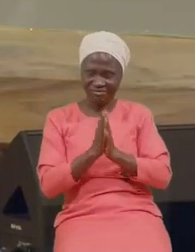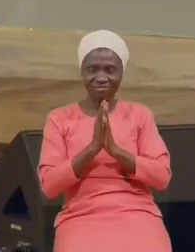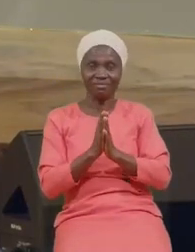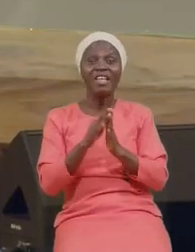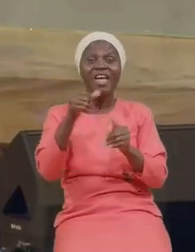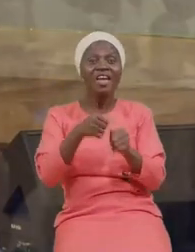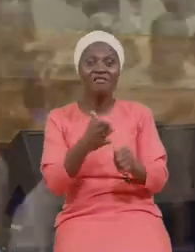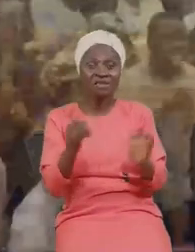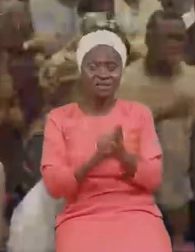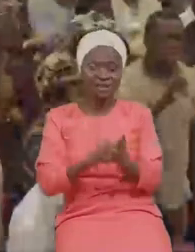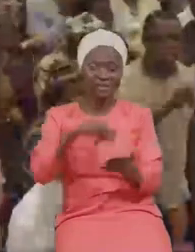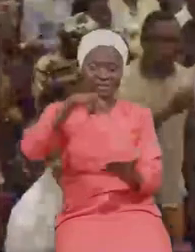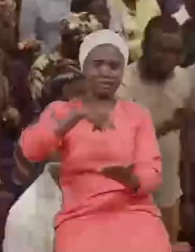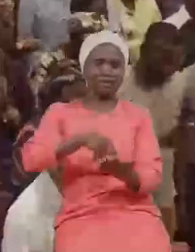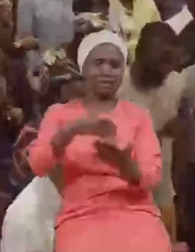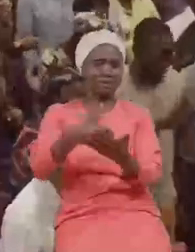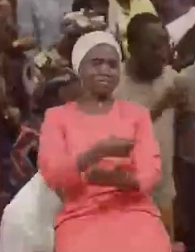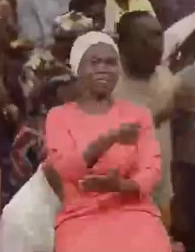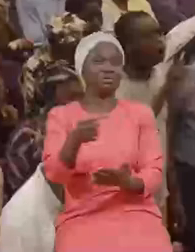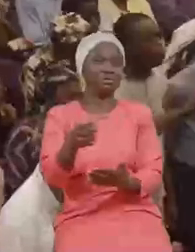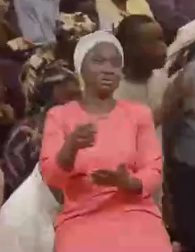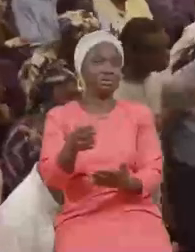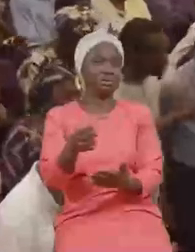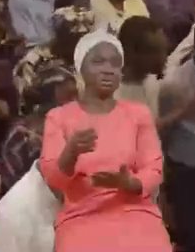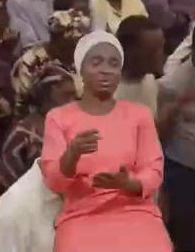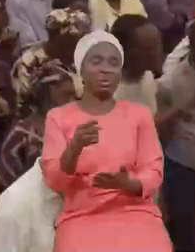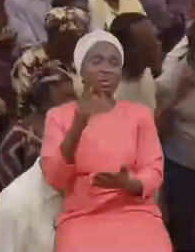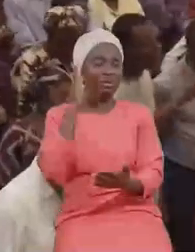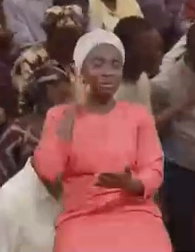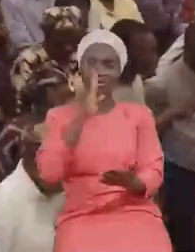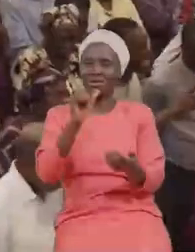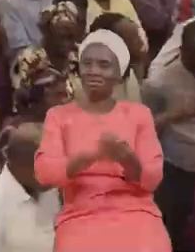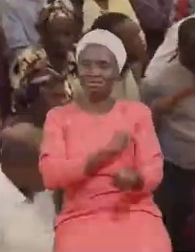tous ceux qui se tient devant toi sera détruit